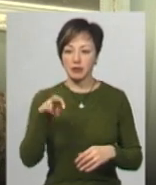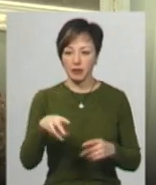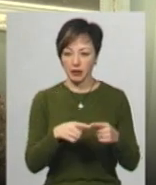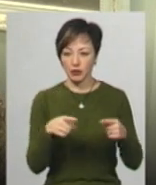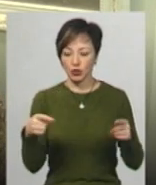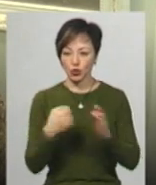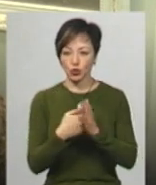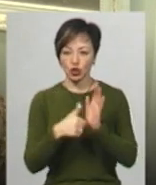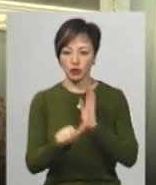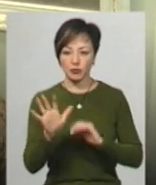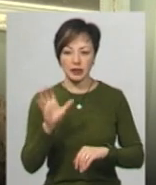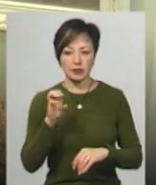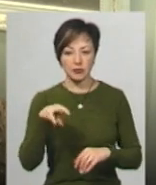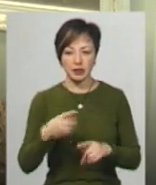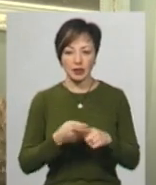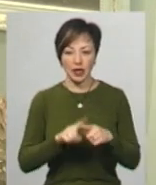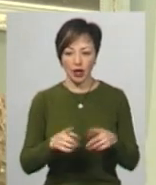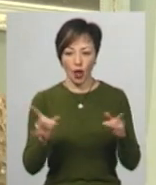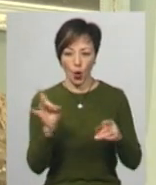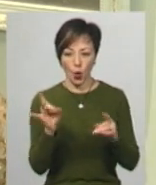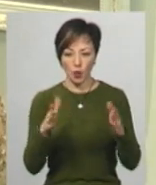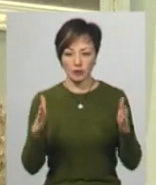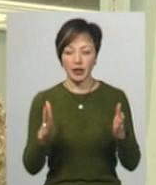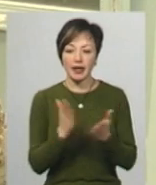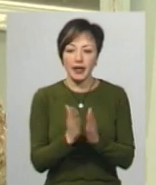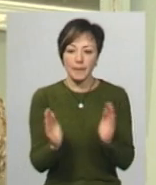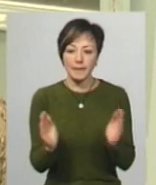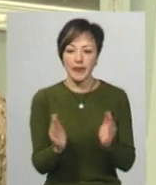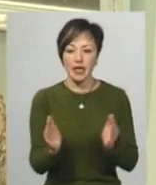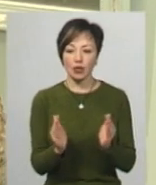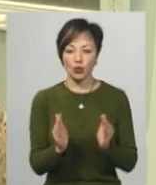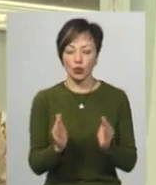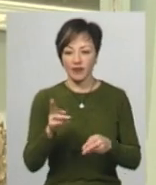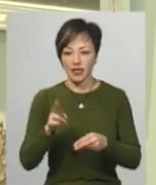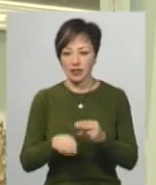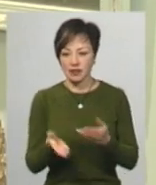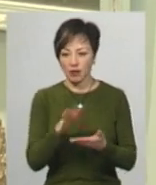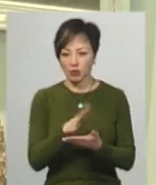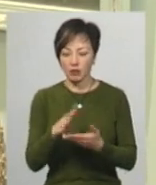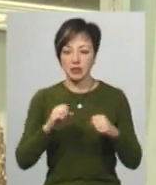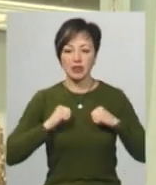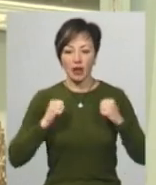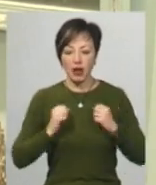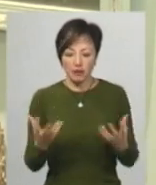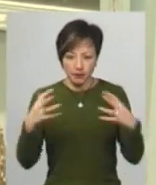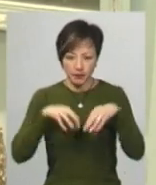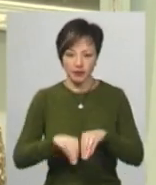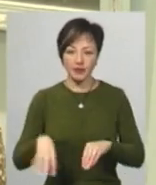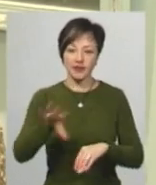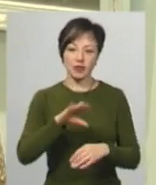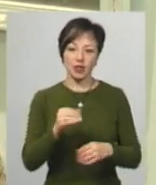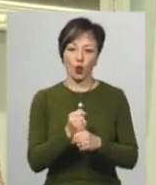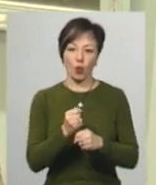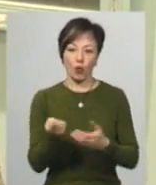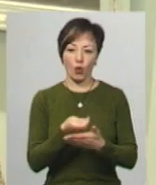до 65, так би мовити, отакі розміри. І є мініатюри наприкінці. Тобто ми старалися взяти всі абсолютно роботи,